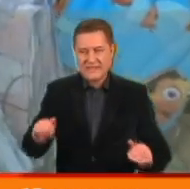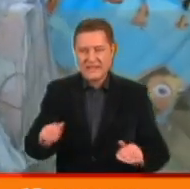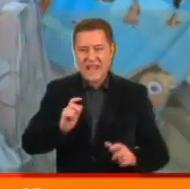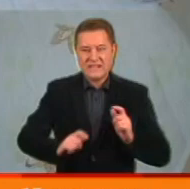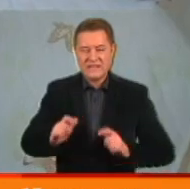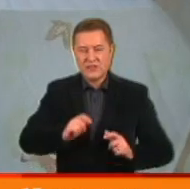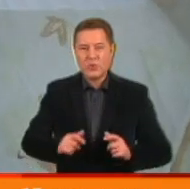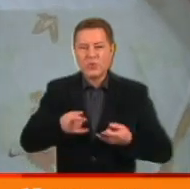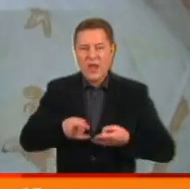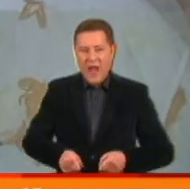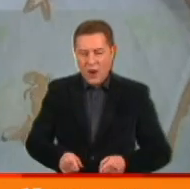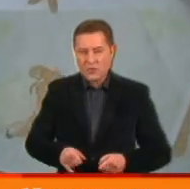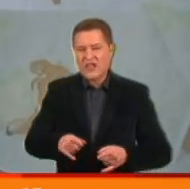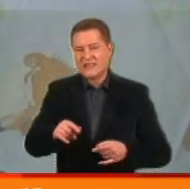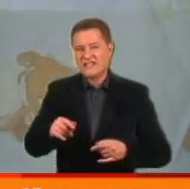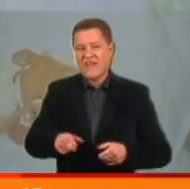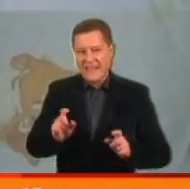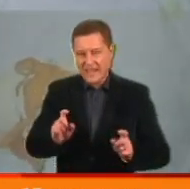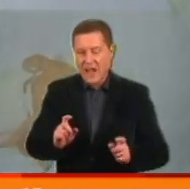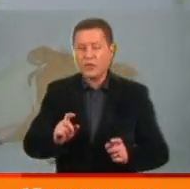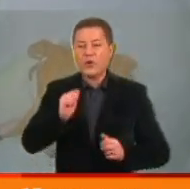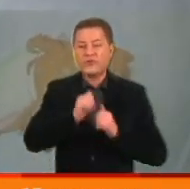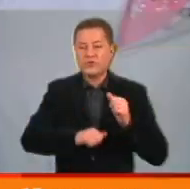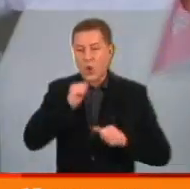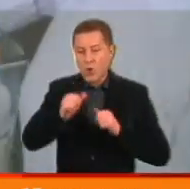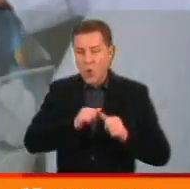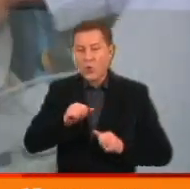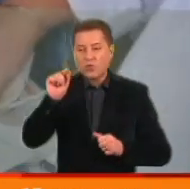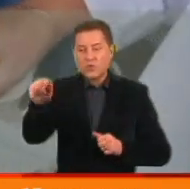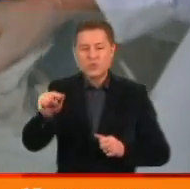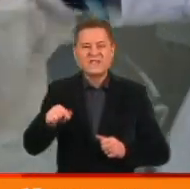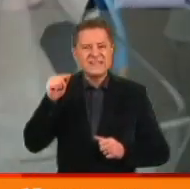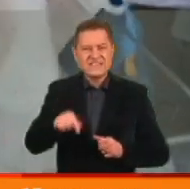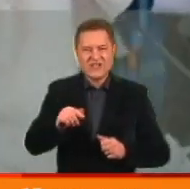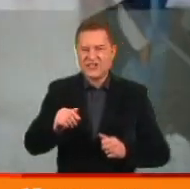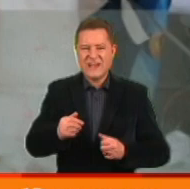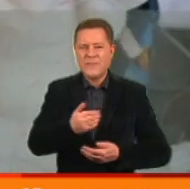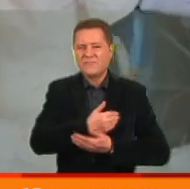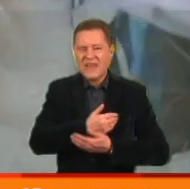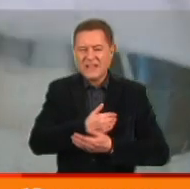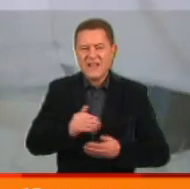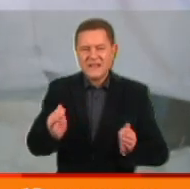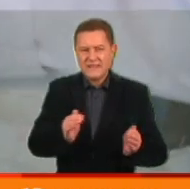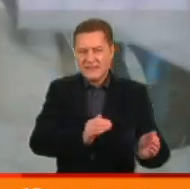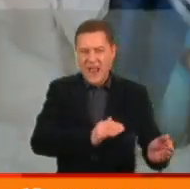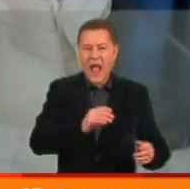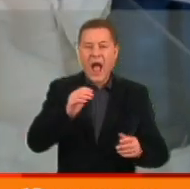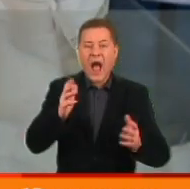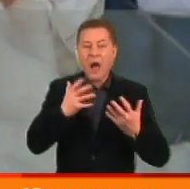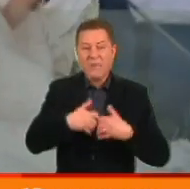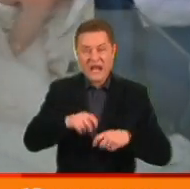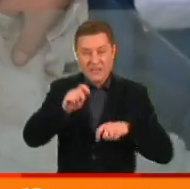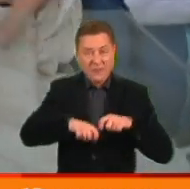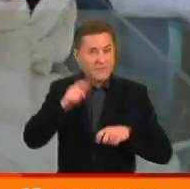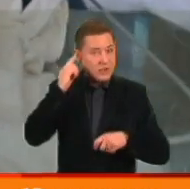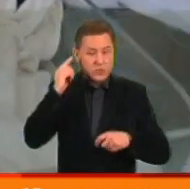Відділ реанімації переповнений. Щороку через нього проходять тисячі недоношених дітей. Апарата з перевірки слуху немає